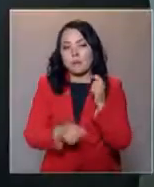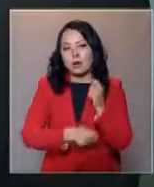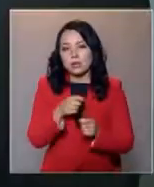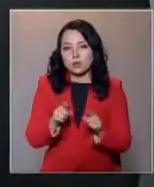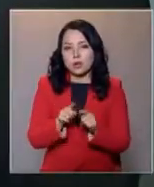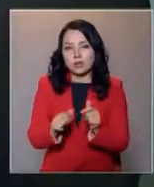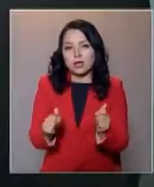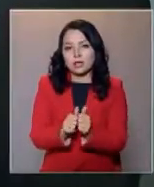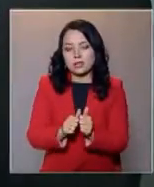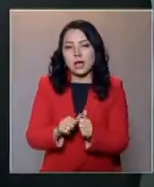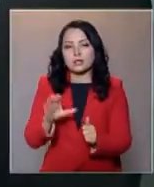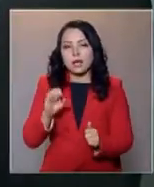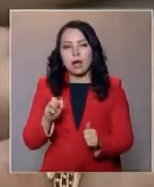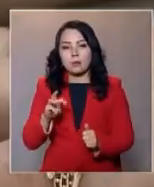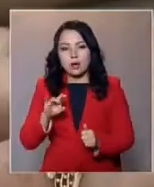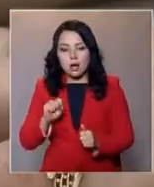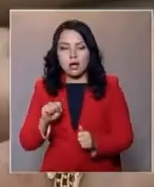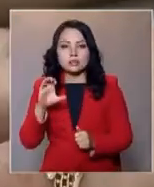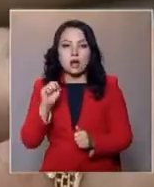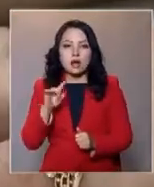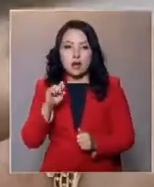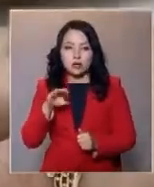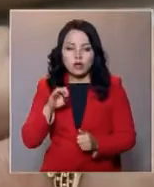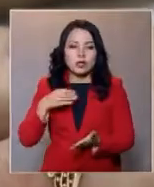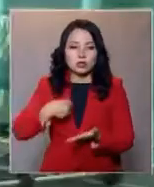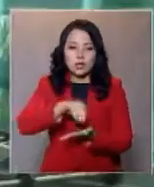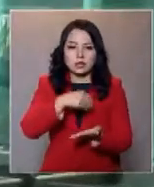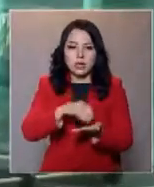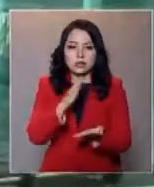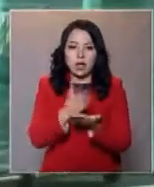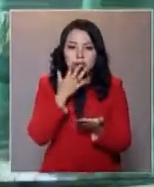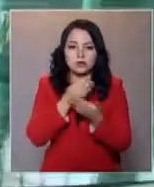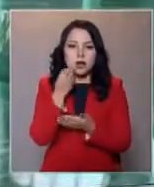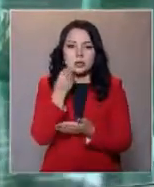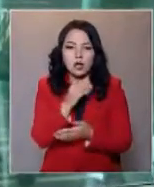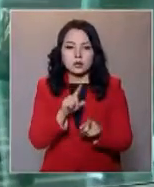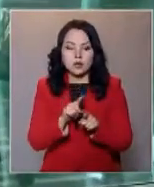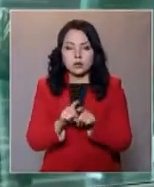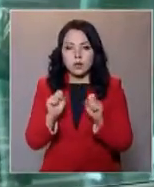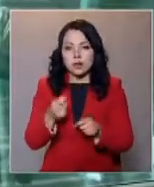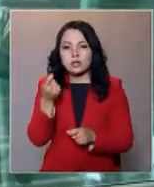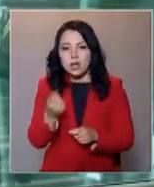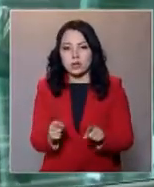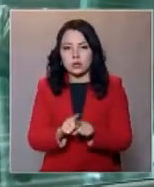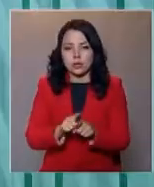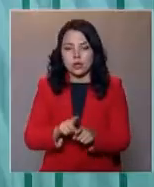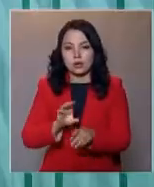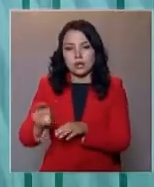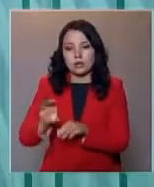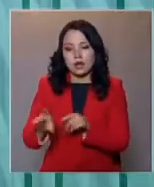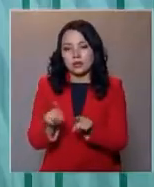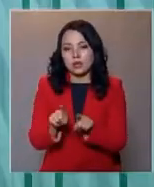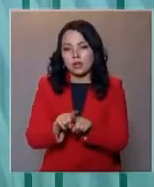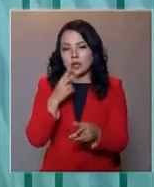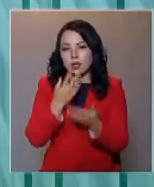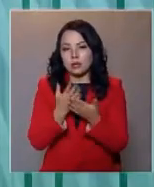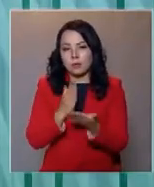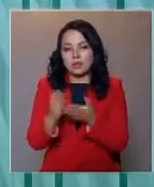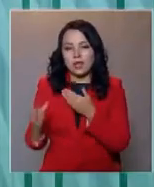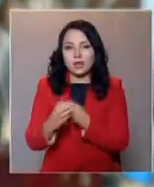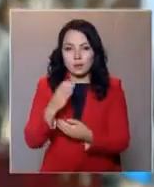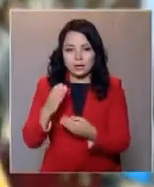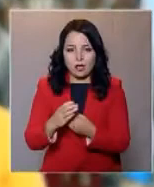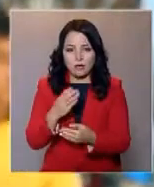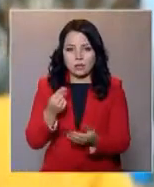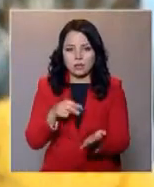из соседних Самары и Саратова. Отечественные товары не только качеством лучше, но и дешевле импортного. Для нашего производства, я так думаю,